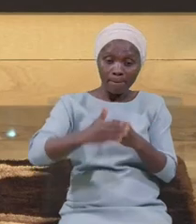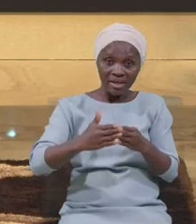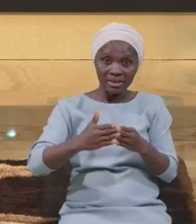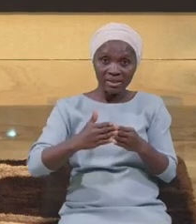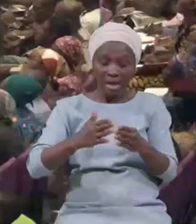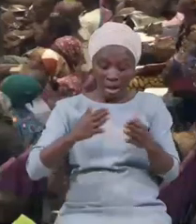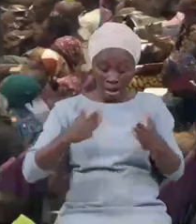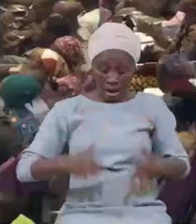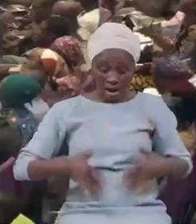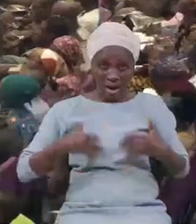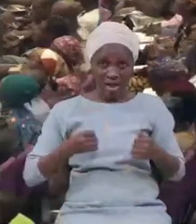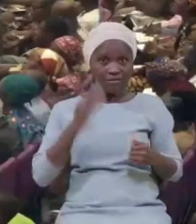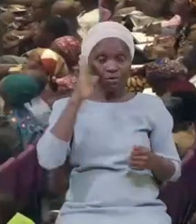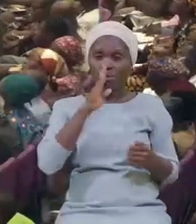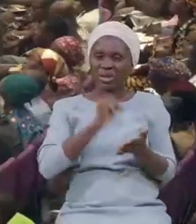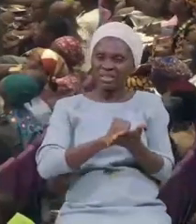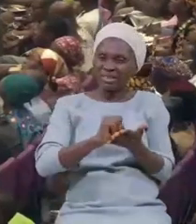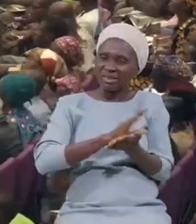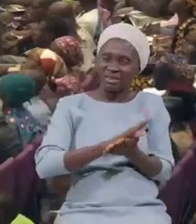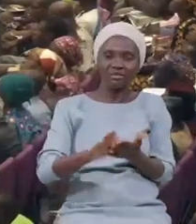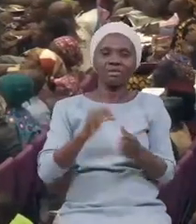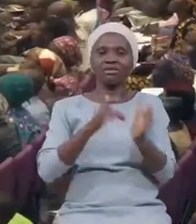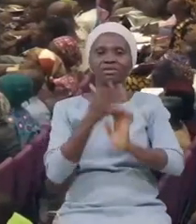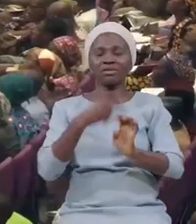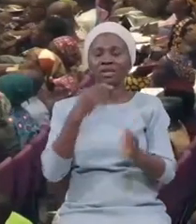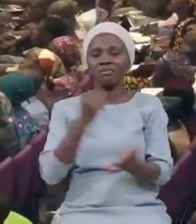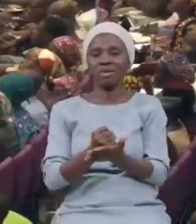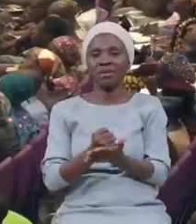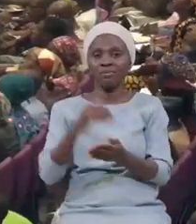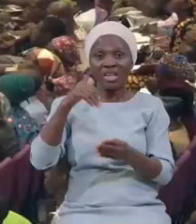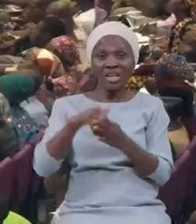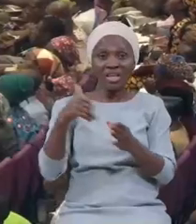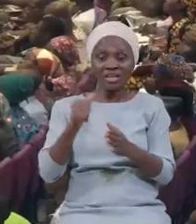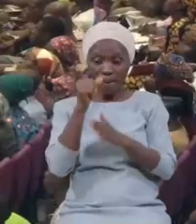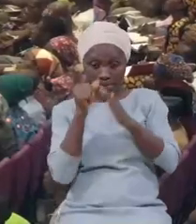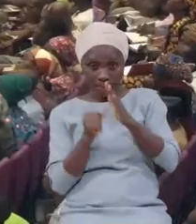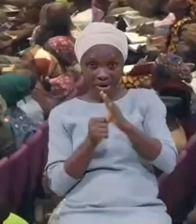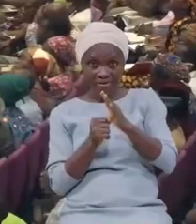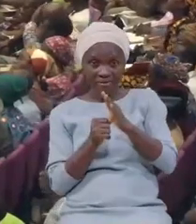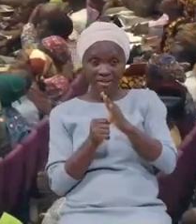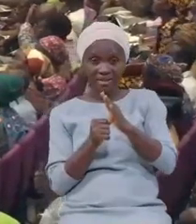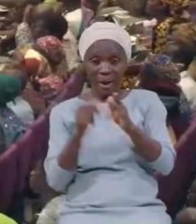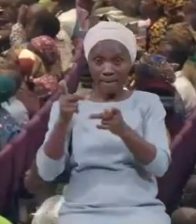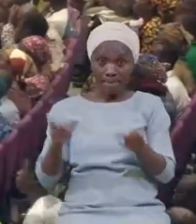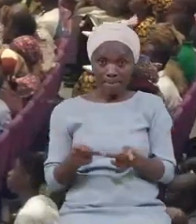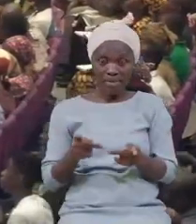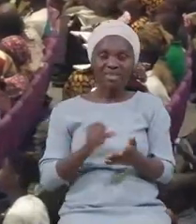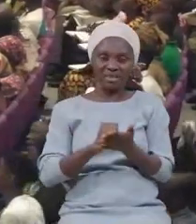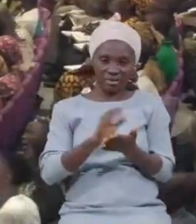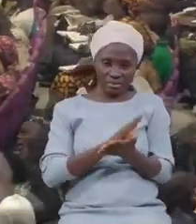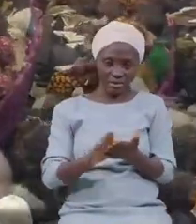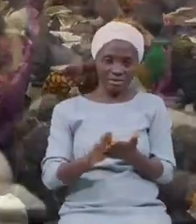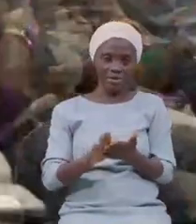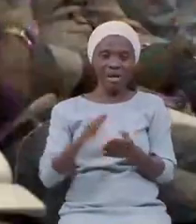sanctifiée au nom de Jésus. En privé, la sanctification pour vous. En public, la sanctification. Sur le pupitre,